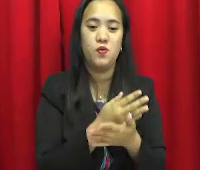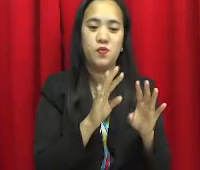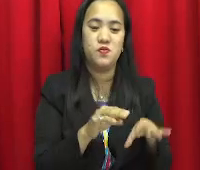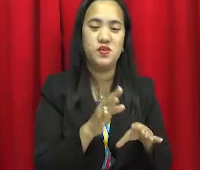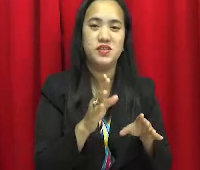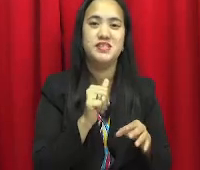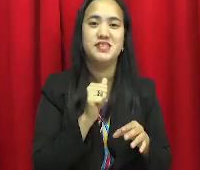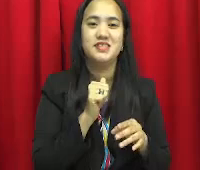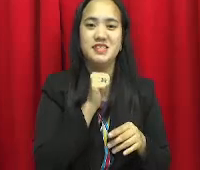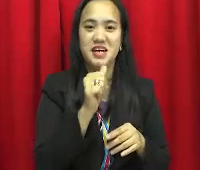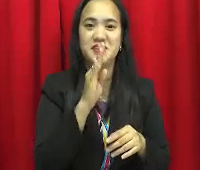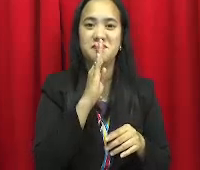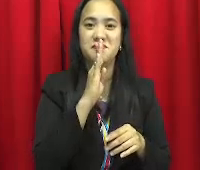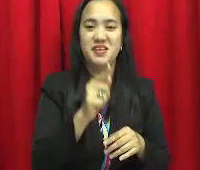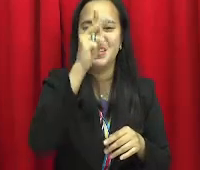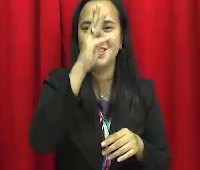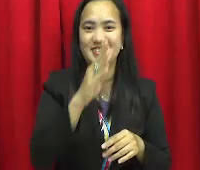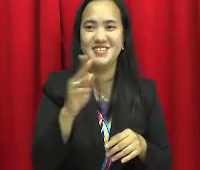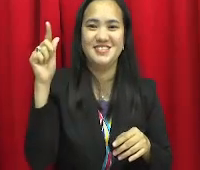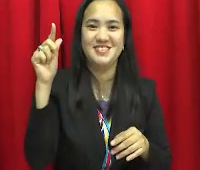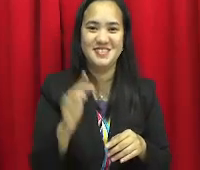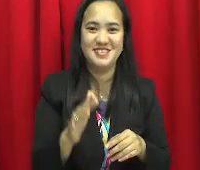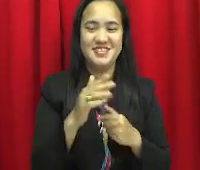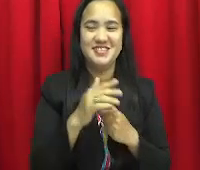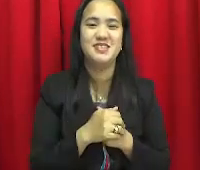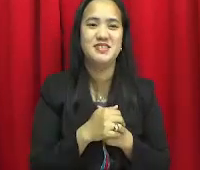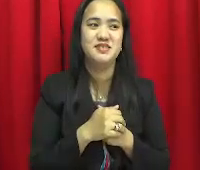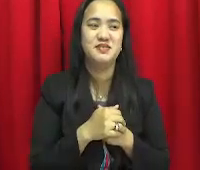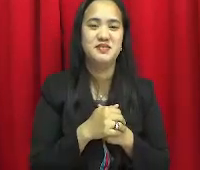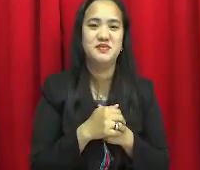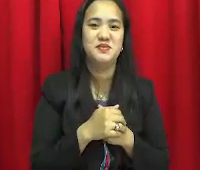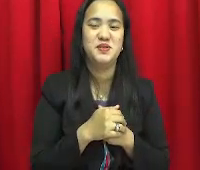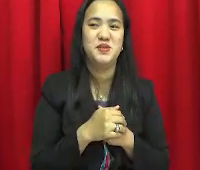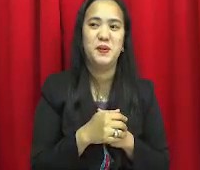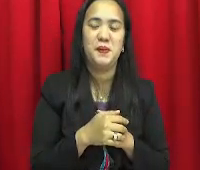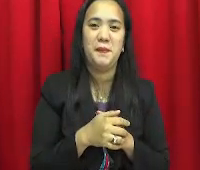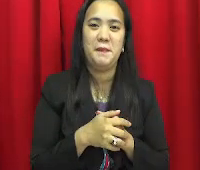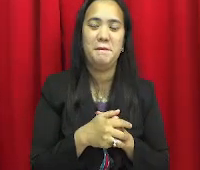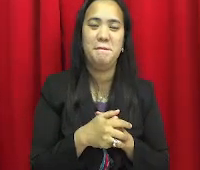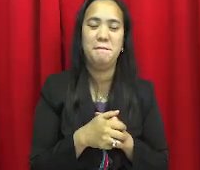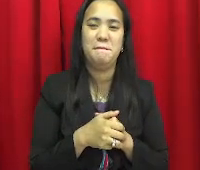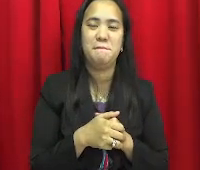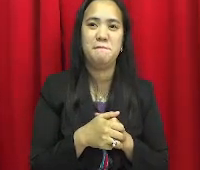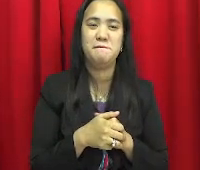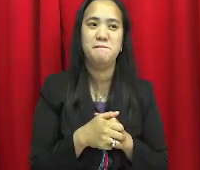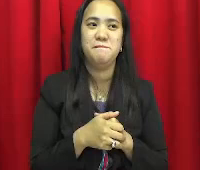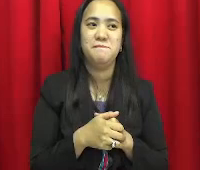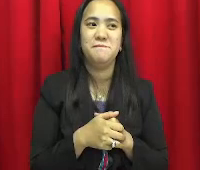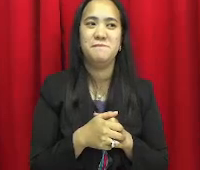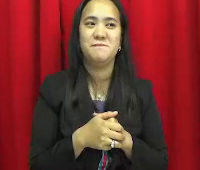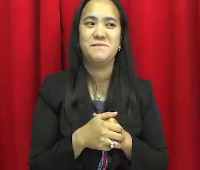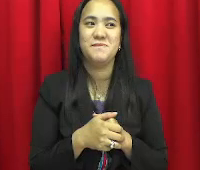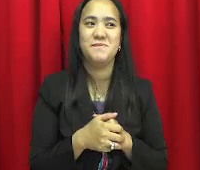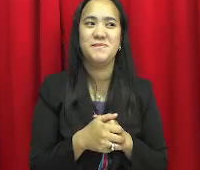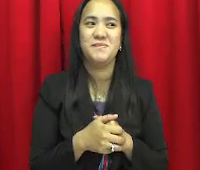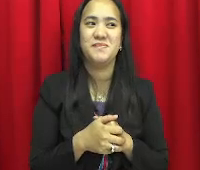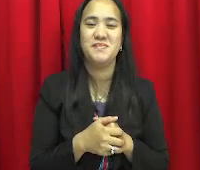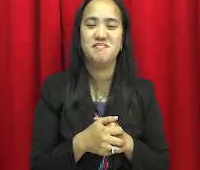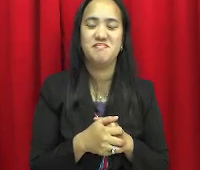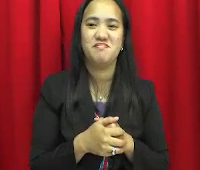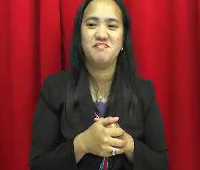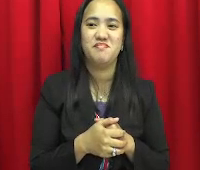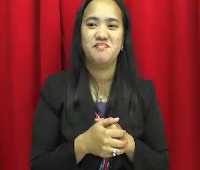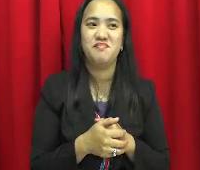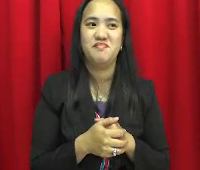biyaya, sa mabuting gawa. All right. So Hiner, medyo malapit-lapit ka na, pero